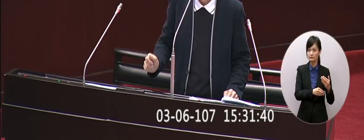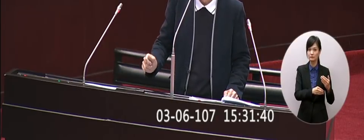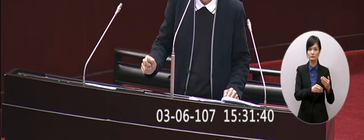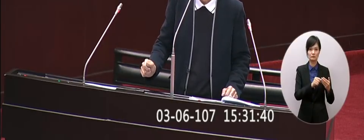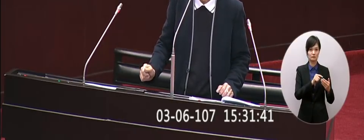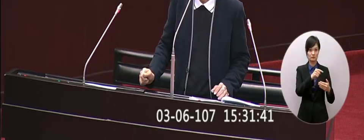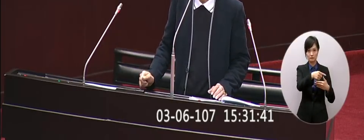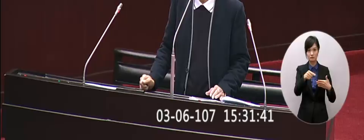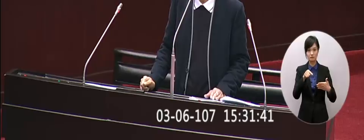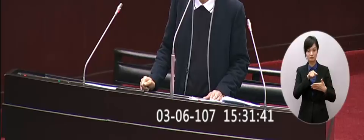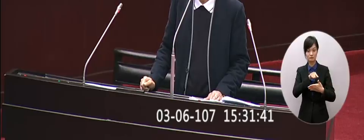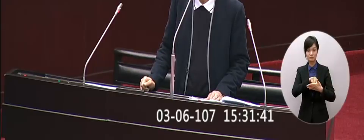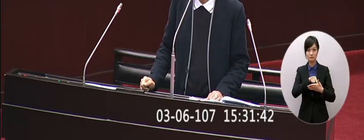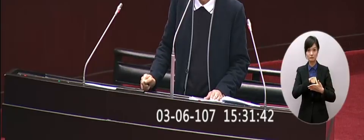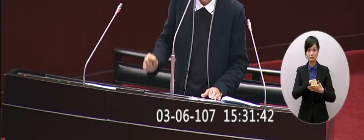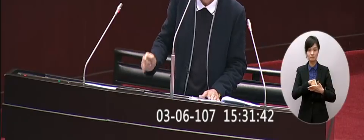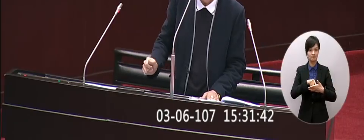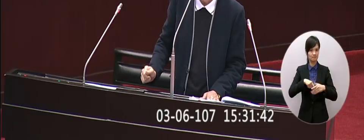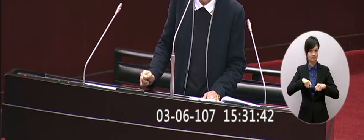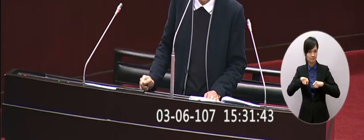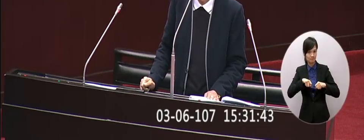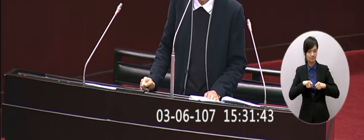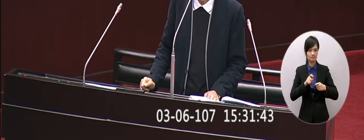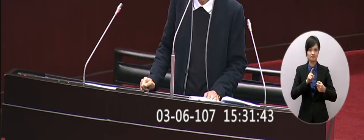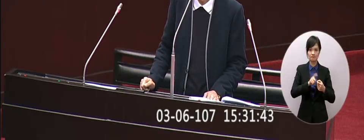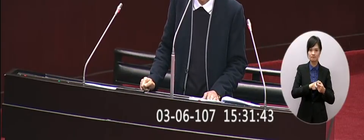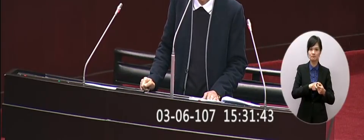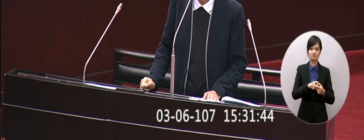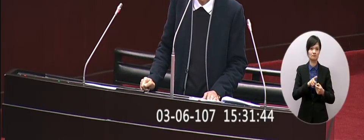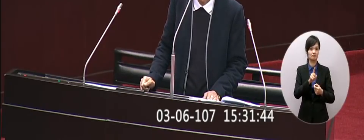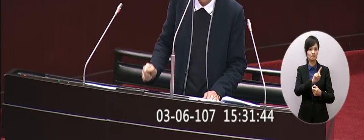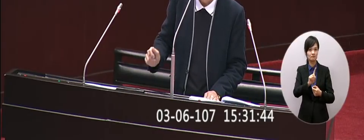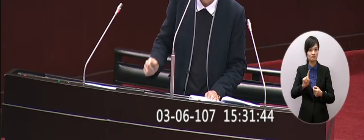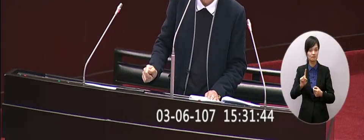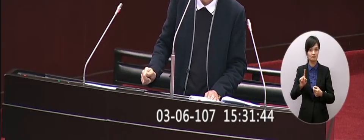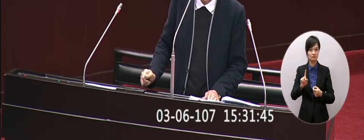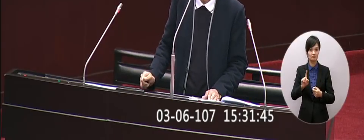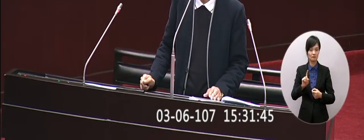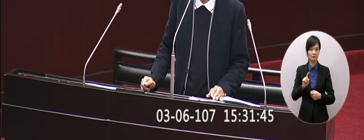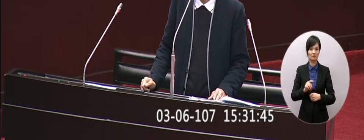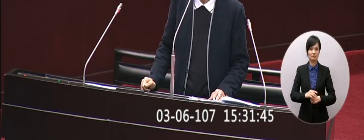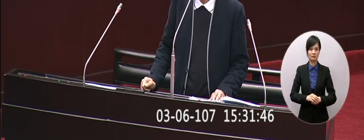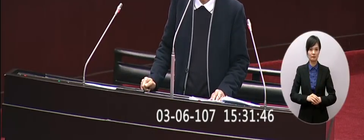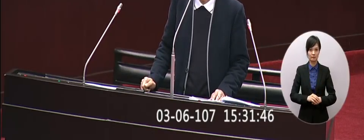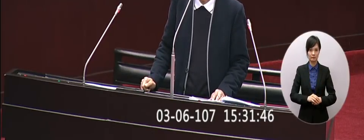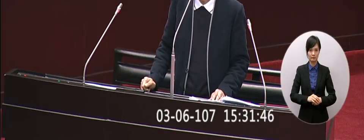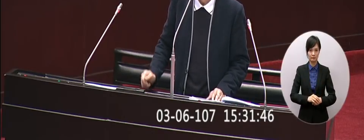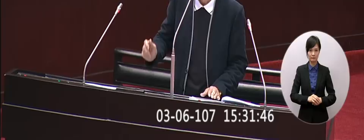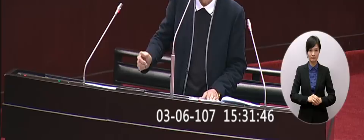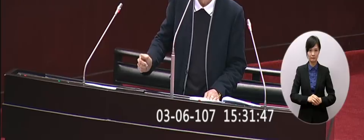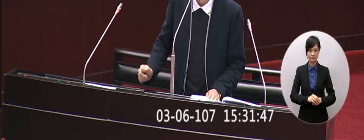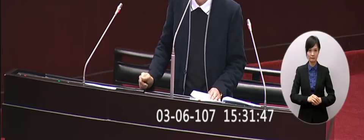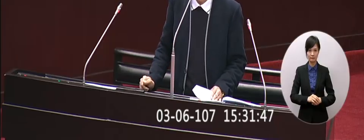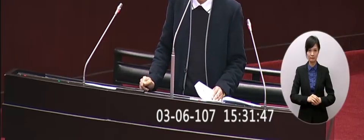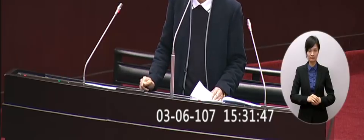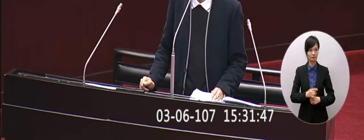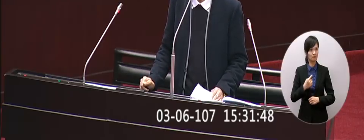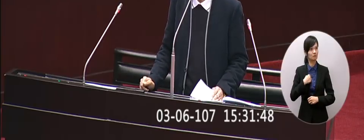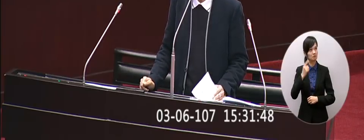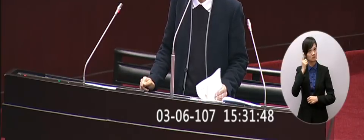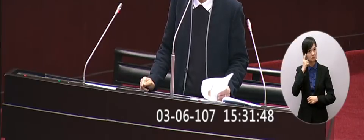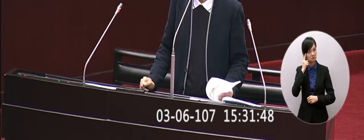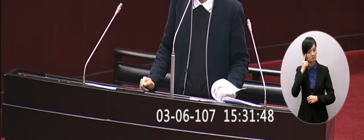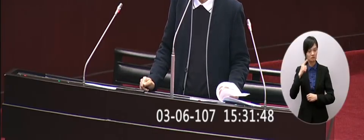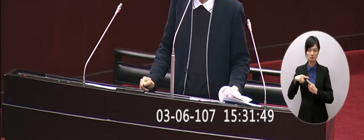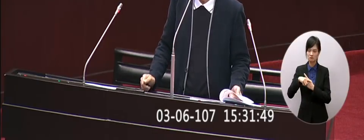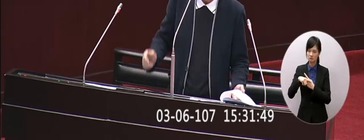它相对应的它的因素是在于，我也把它归纳成三